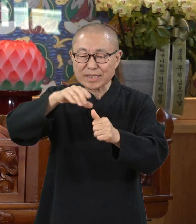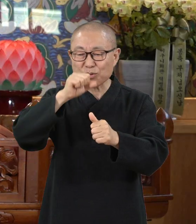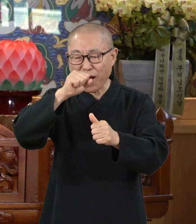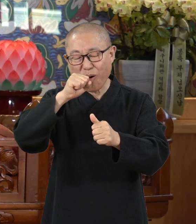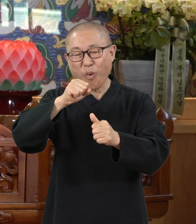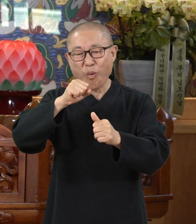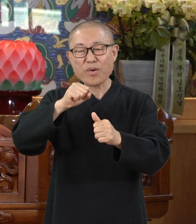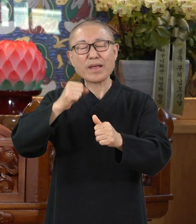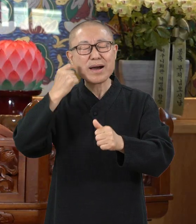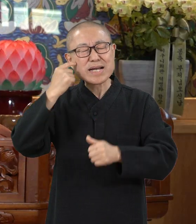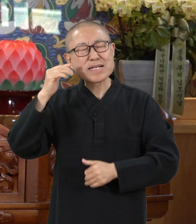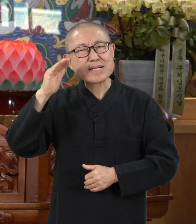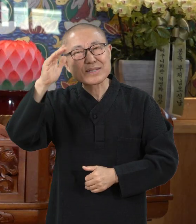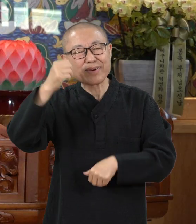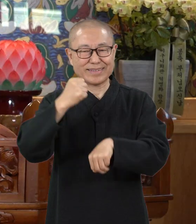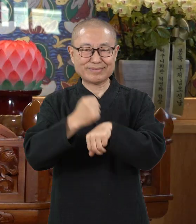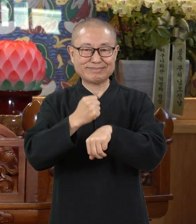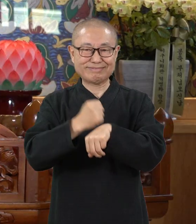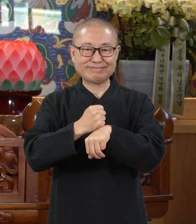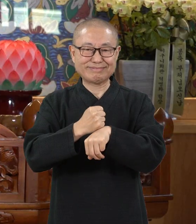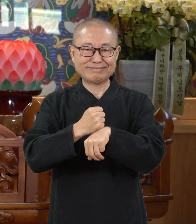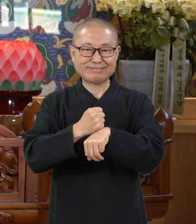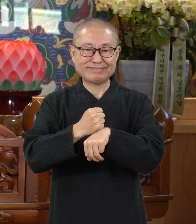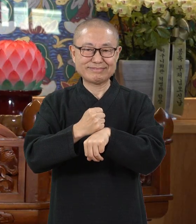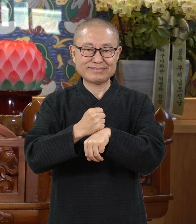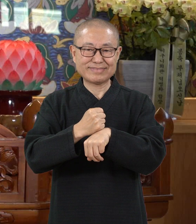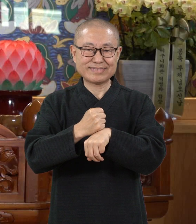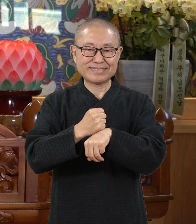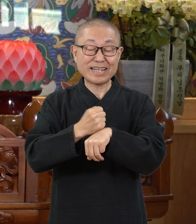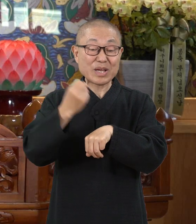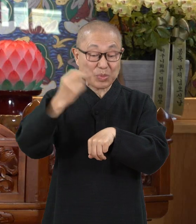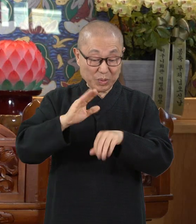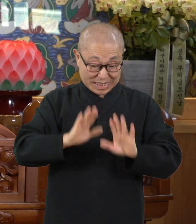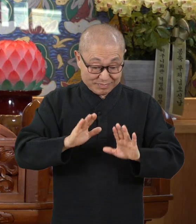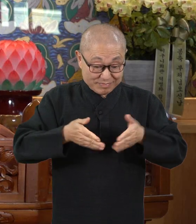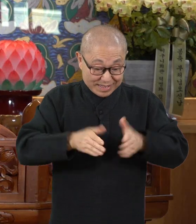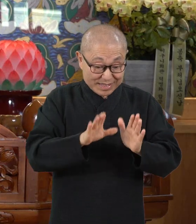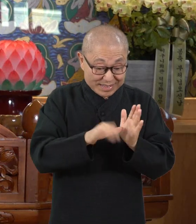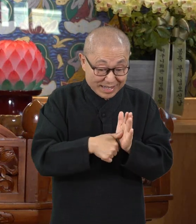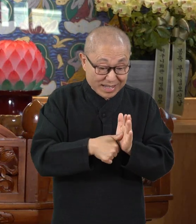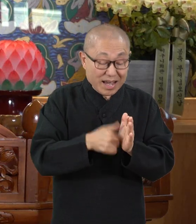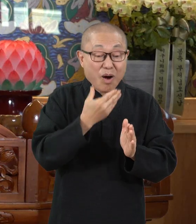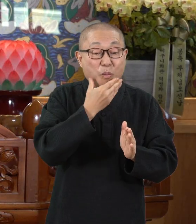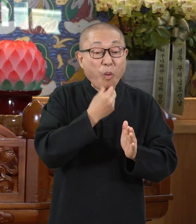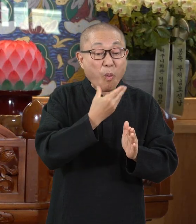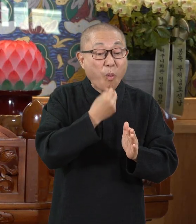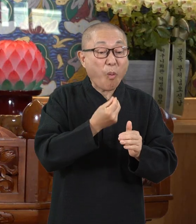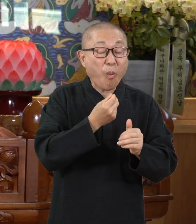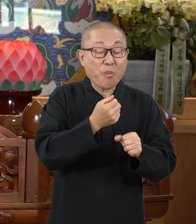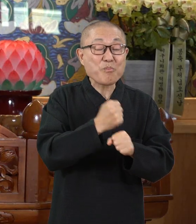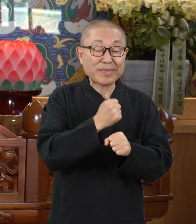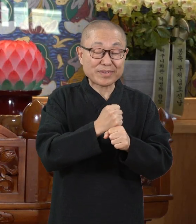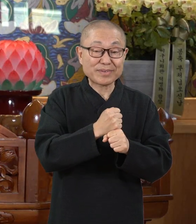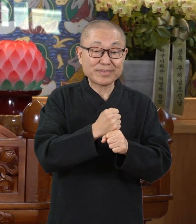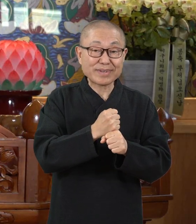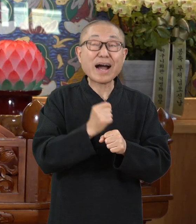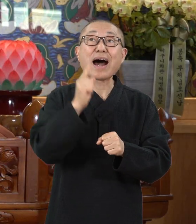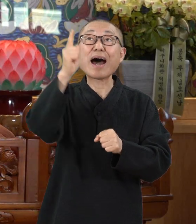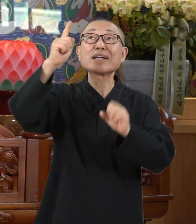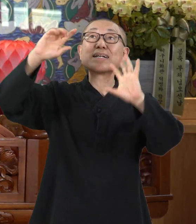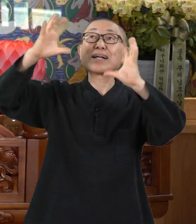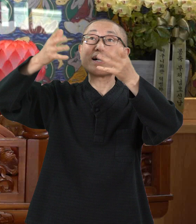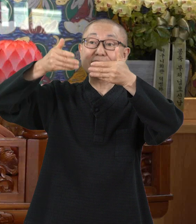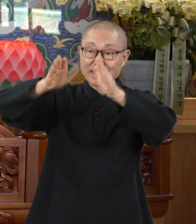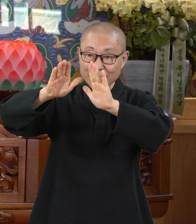살았고 그것을 그리워하고 그리고 또 이제 금생에서는 또 이제 나름대로 복을 짓고 그래서 천상에